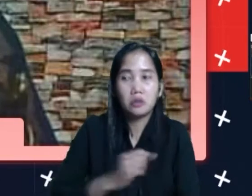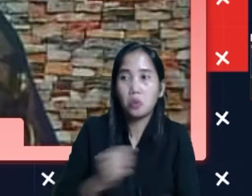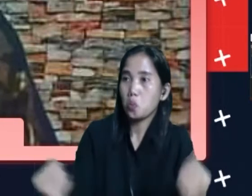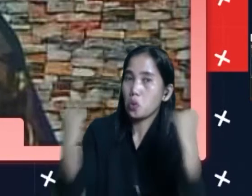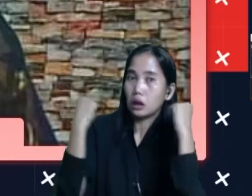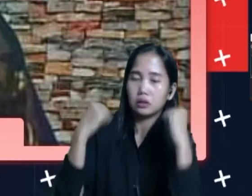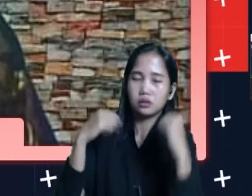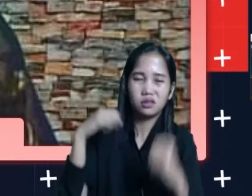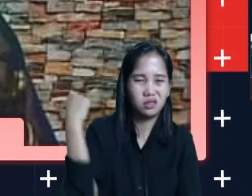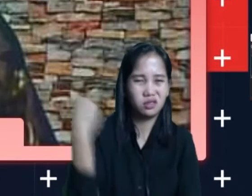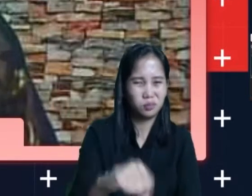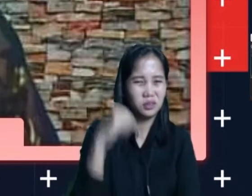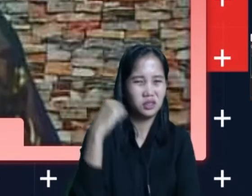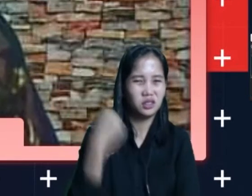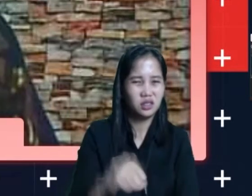supaya percaya.